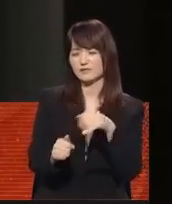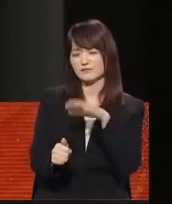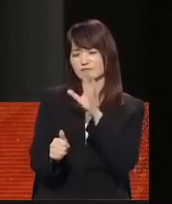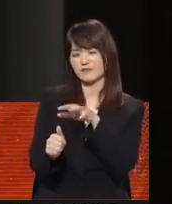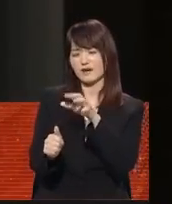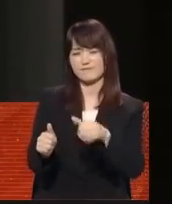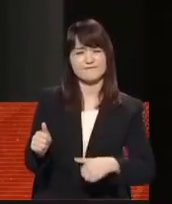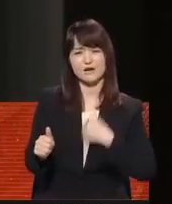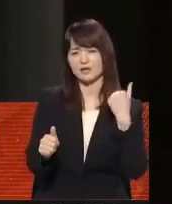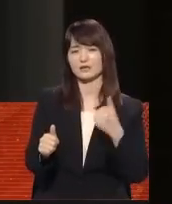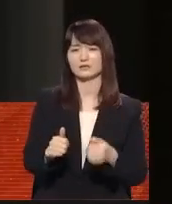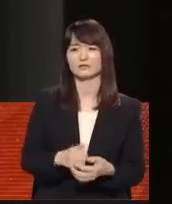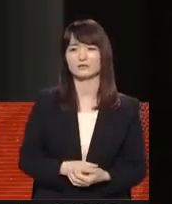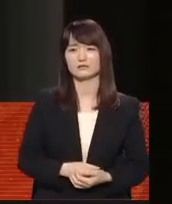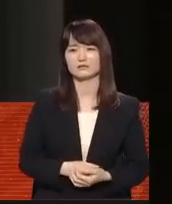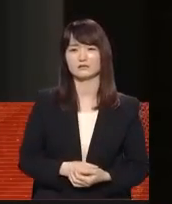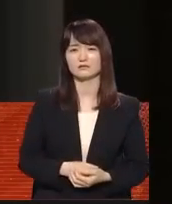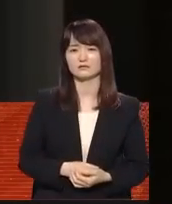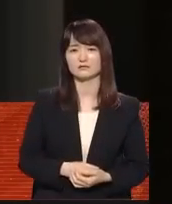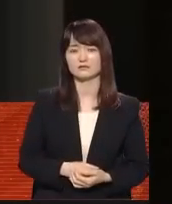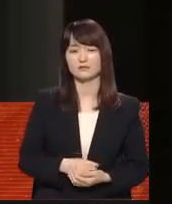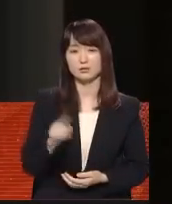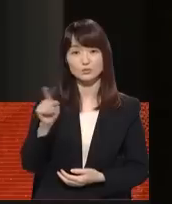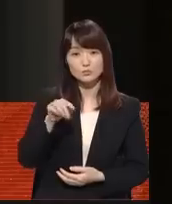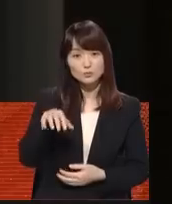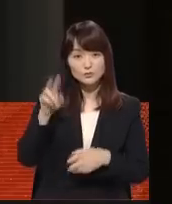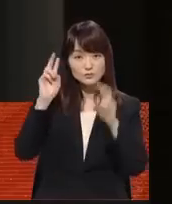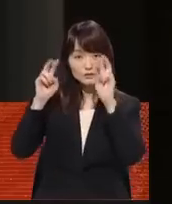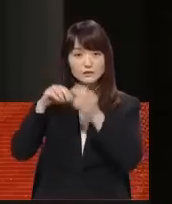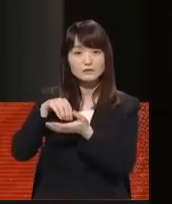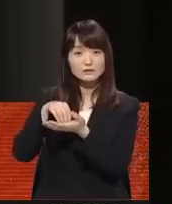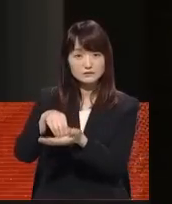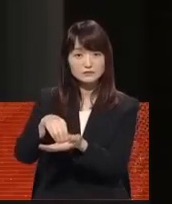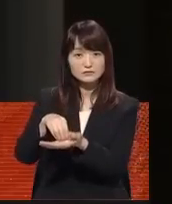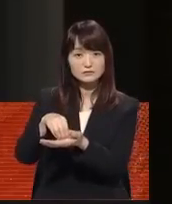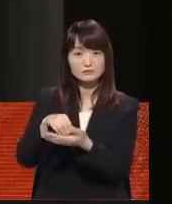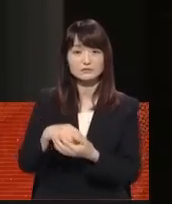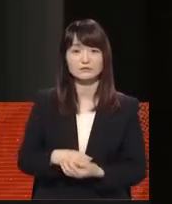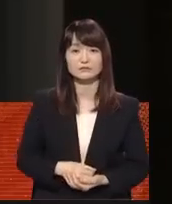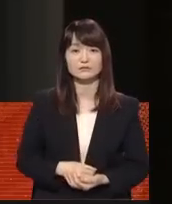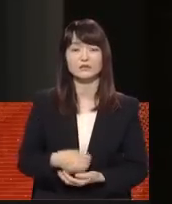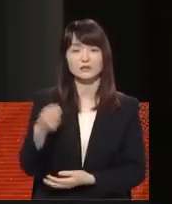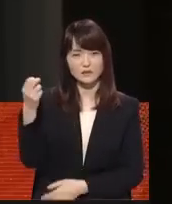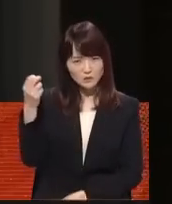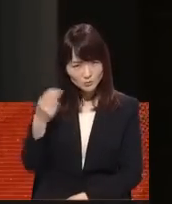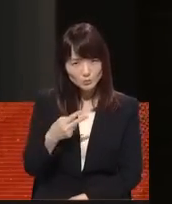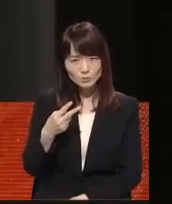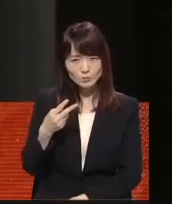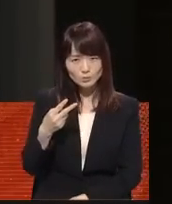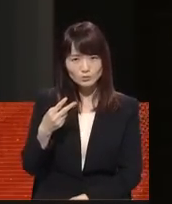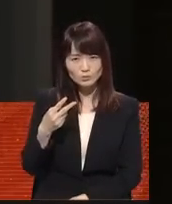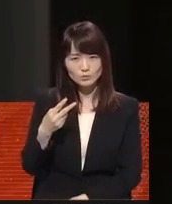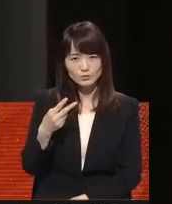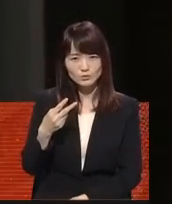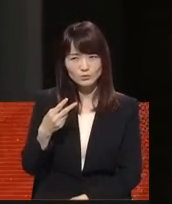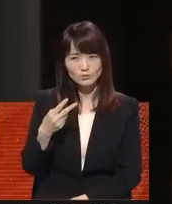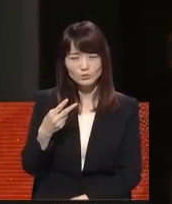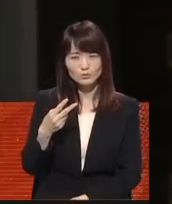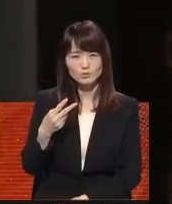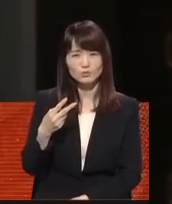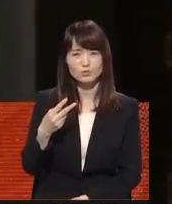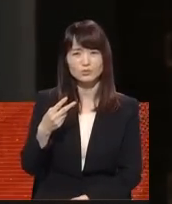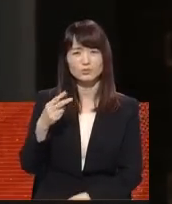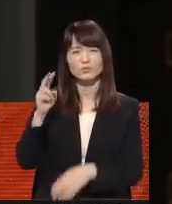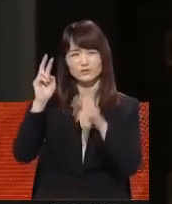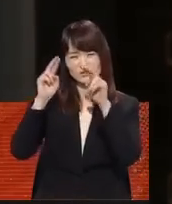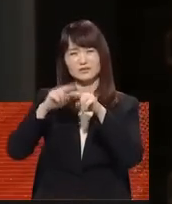막 이렇게 화를 내니까 어딘가 또 취업을 하긴 했던 모양인데 또 그냥 고질병이 도진